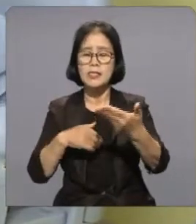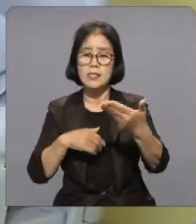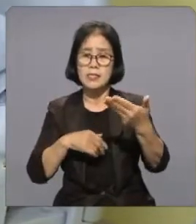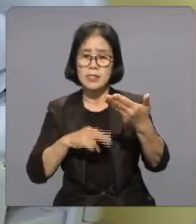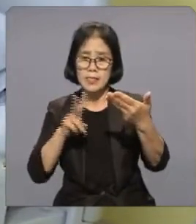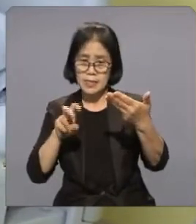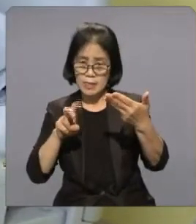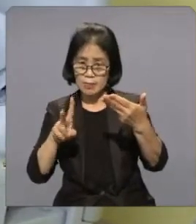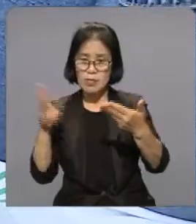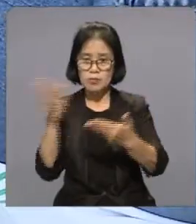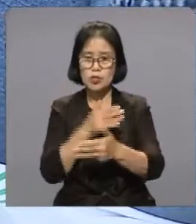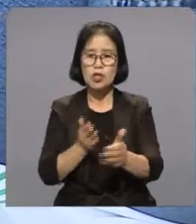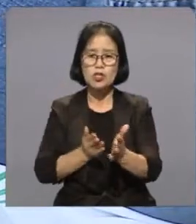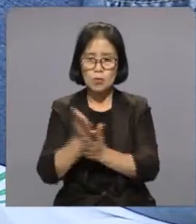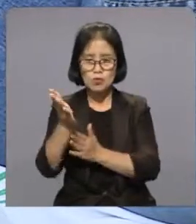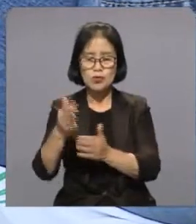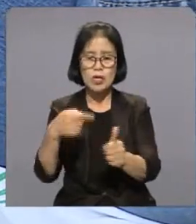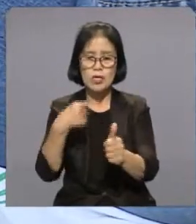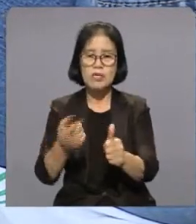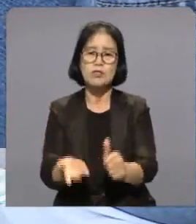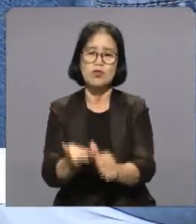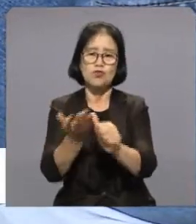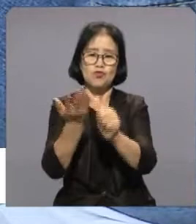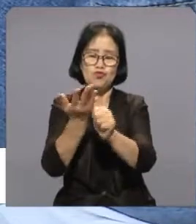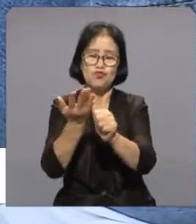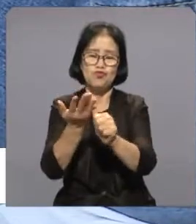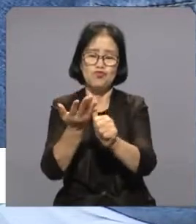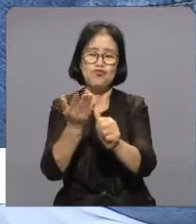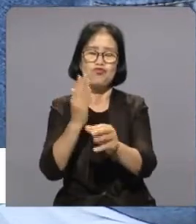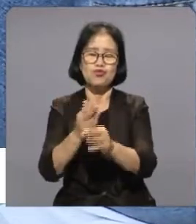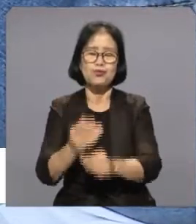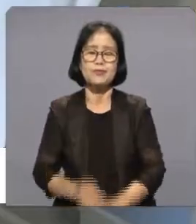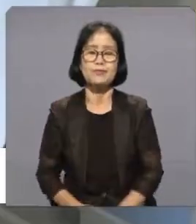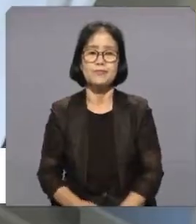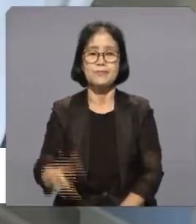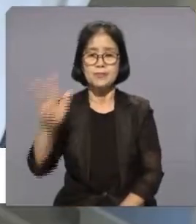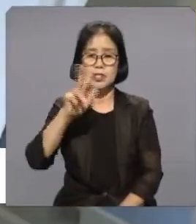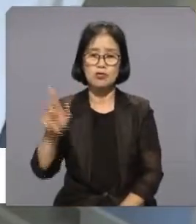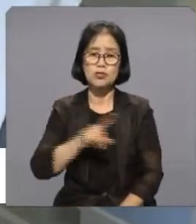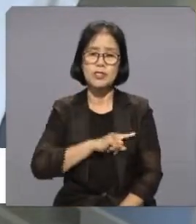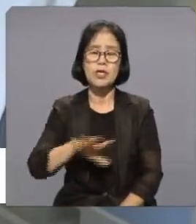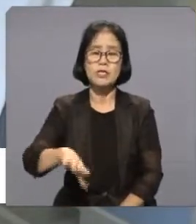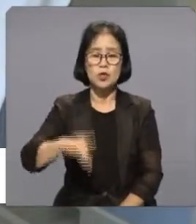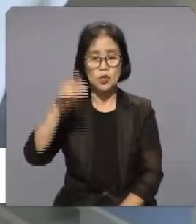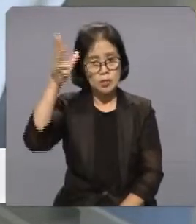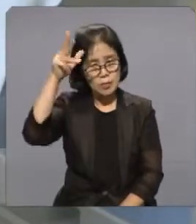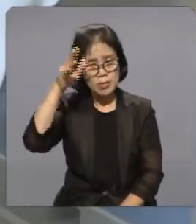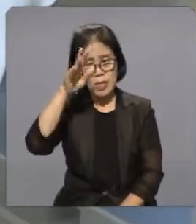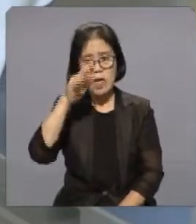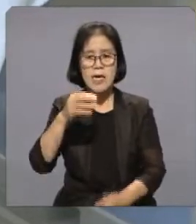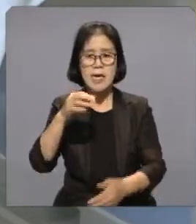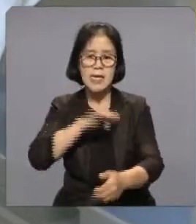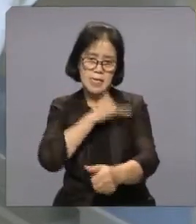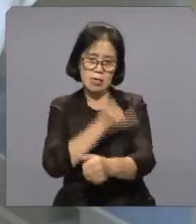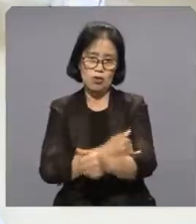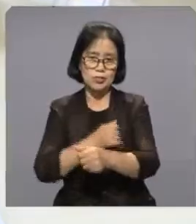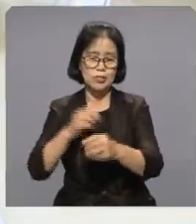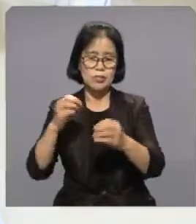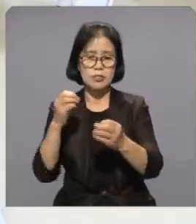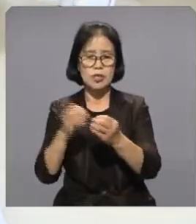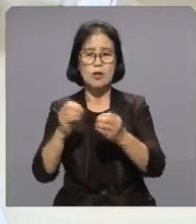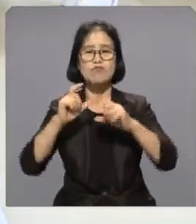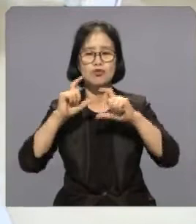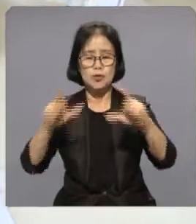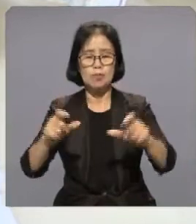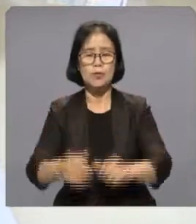22일부터 전문가 양성 교육에 들어갔습니다. 또한 전국 최초로 치매 환자 인권 선언문을 선포하는 등